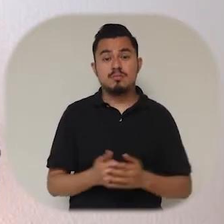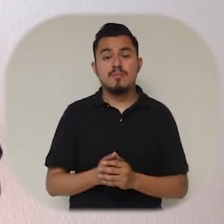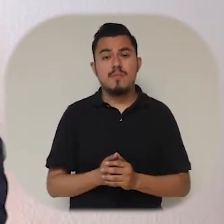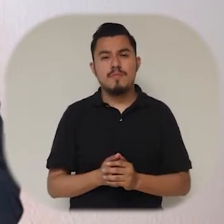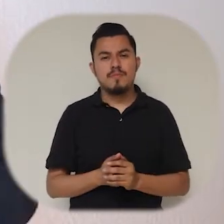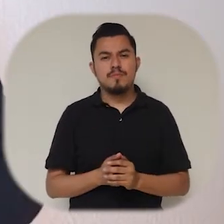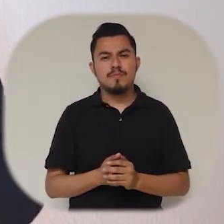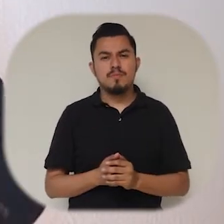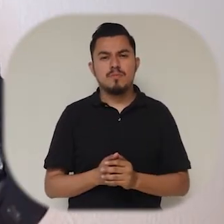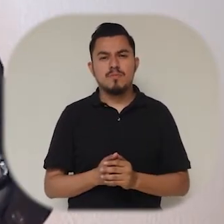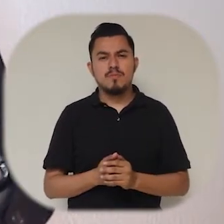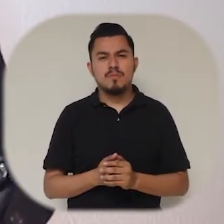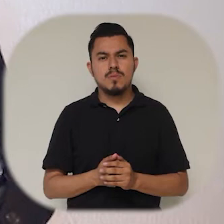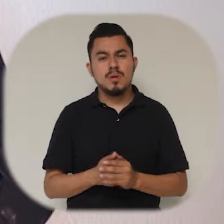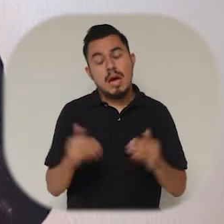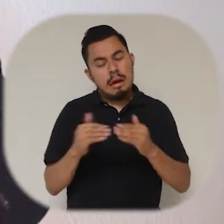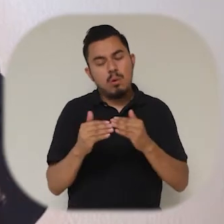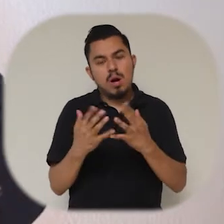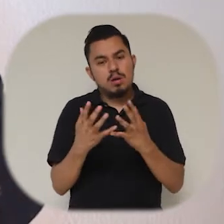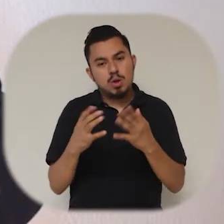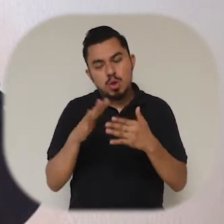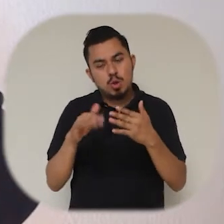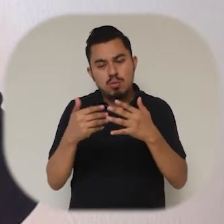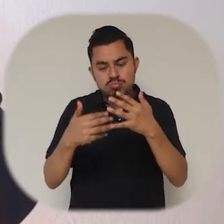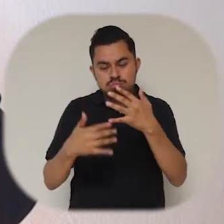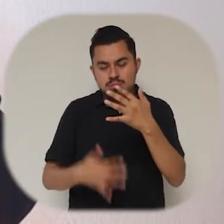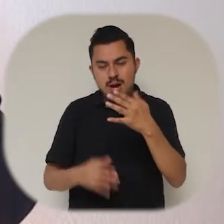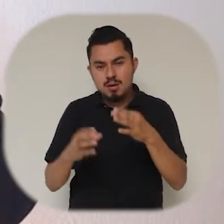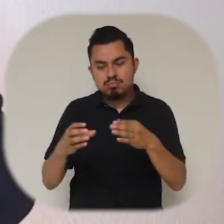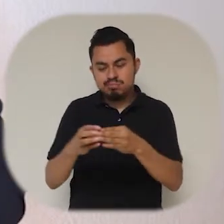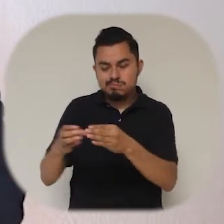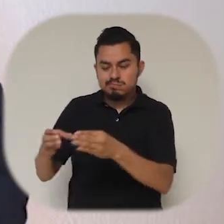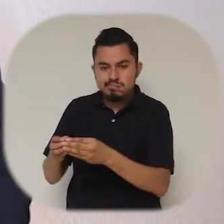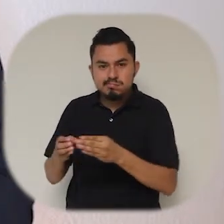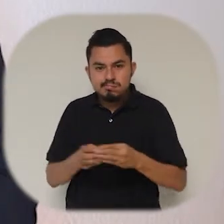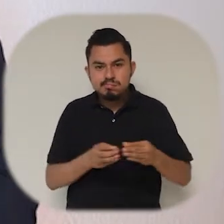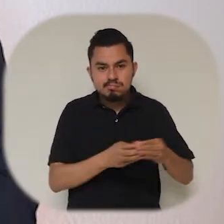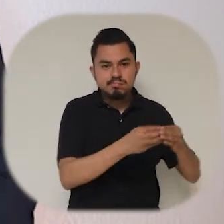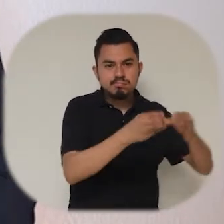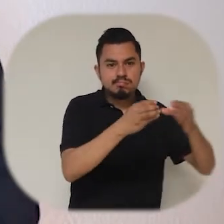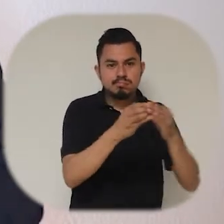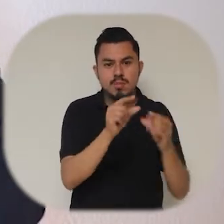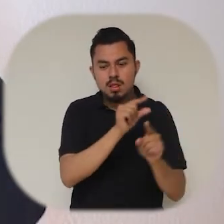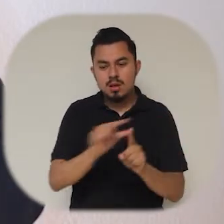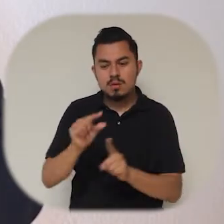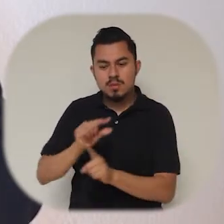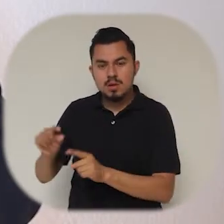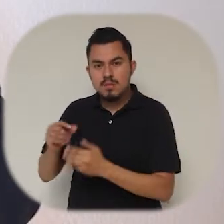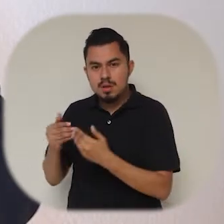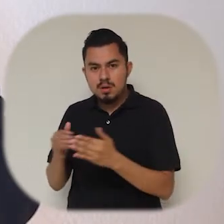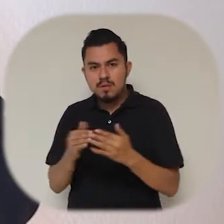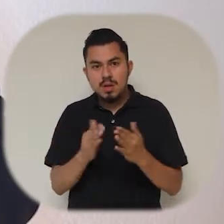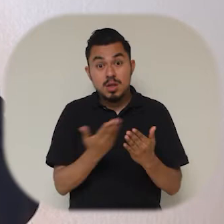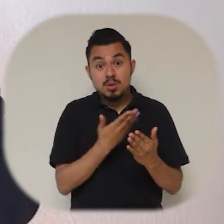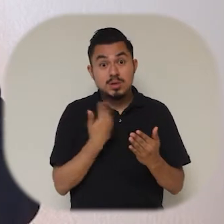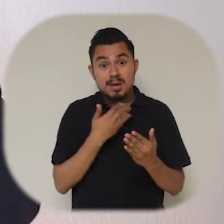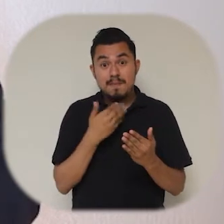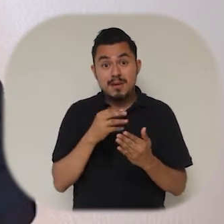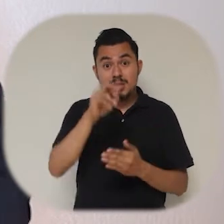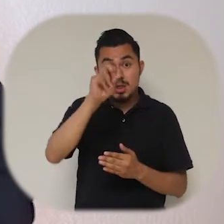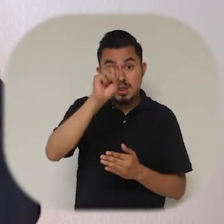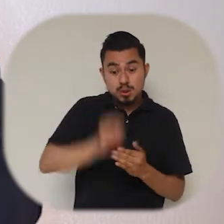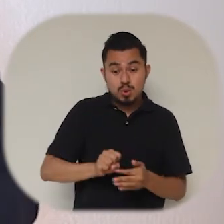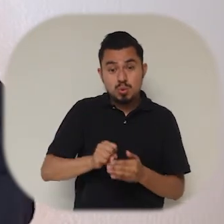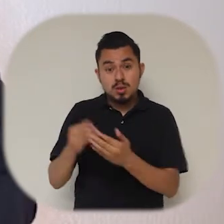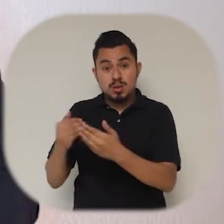나눠지게 됩니다. 그러니까 이제 남유다와 북이스라엘이 그렇게 나눠지는 게 마치 우리 한국의 남한과 북한이 나눠지는 것 같은